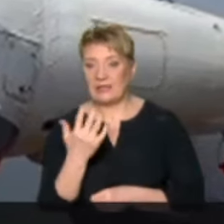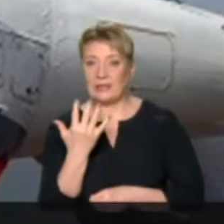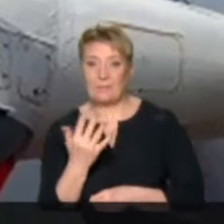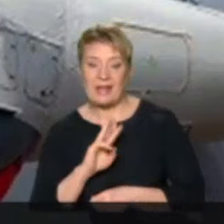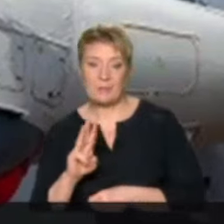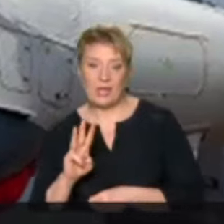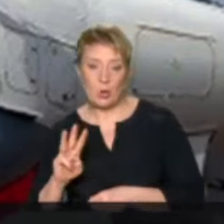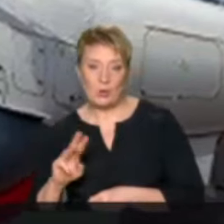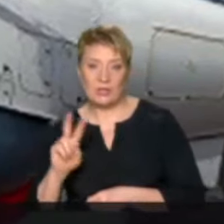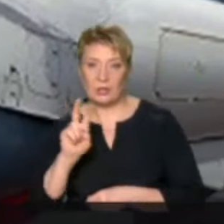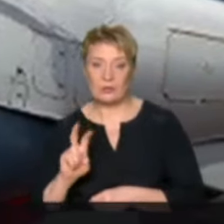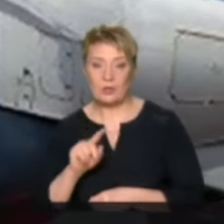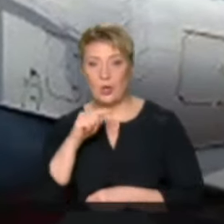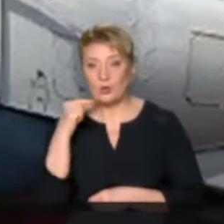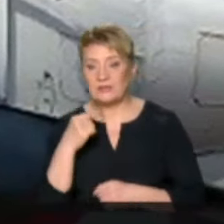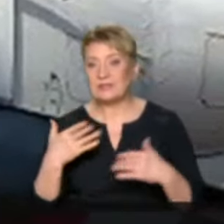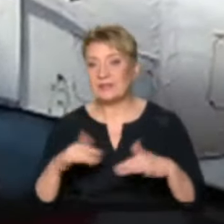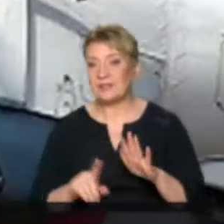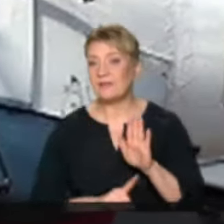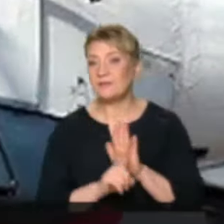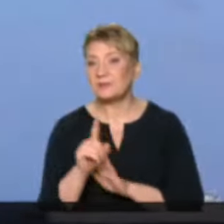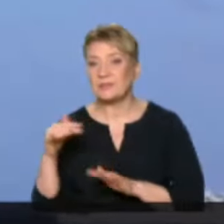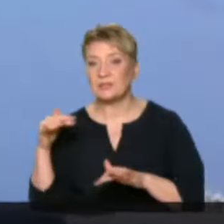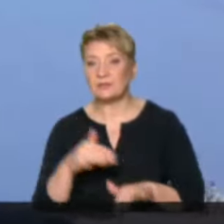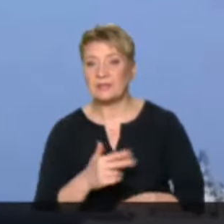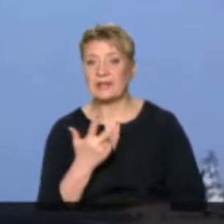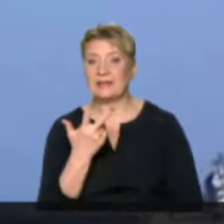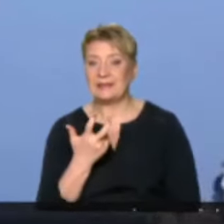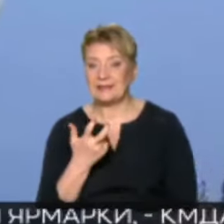даними Генштабу, Росія втратила і від початку вторгнення 325 гелікоптерів.